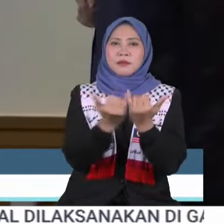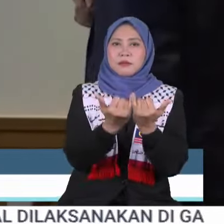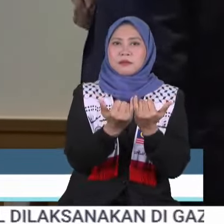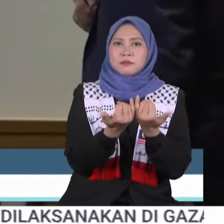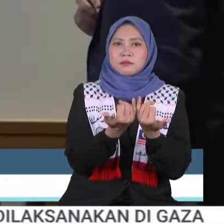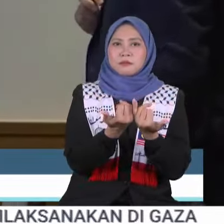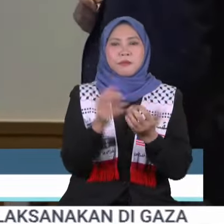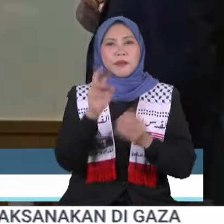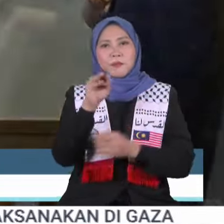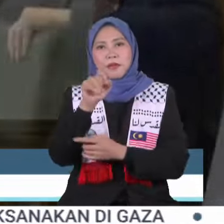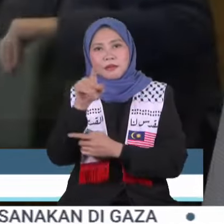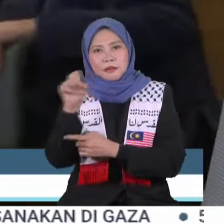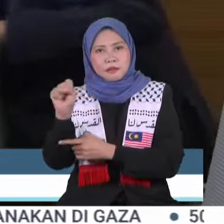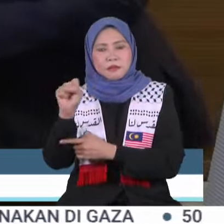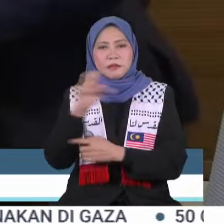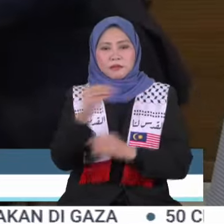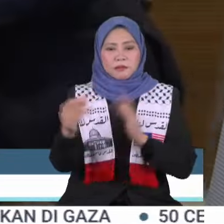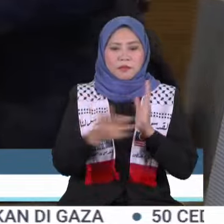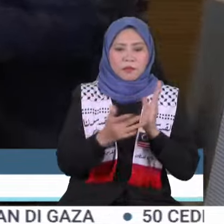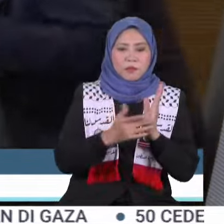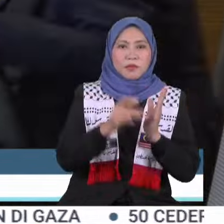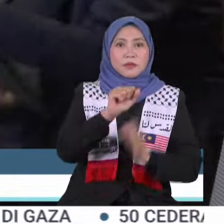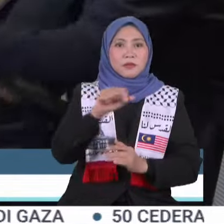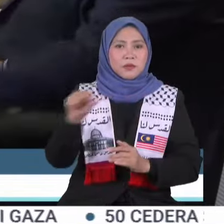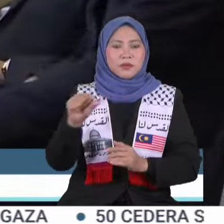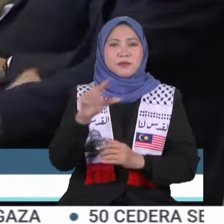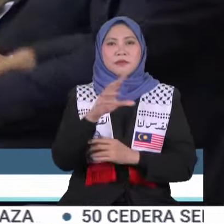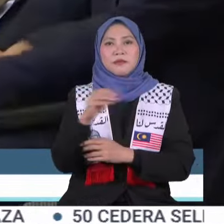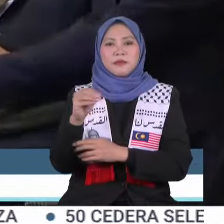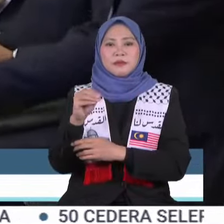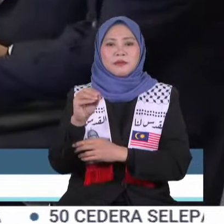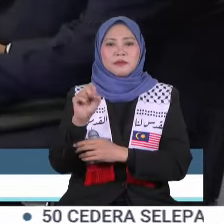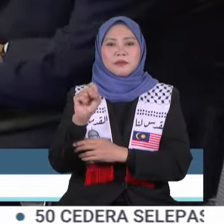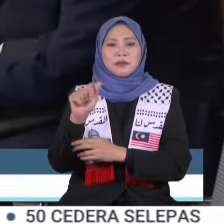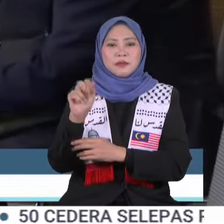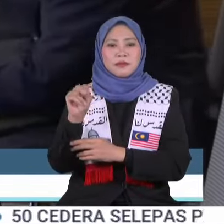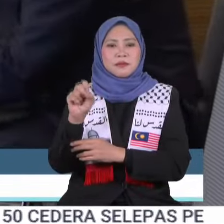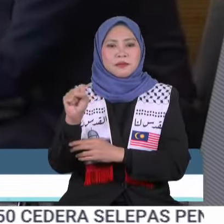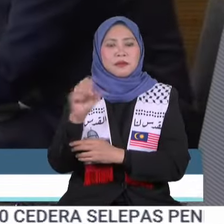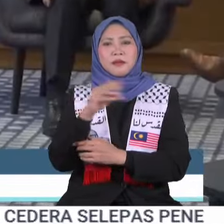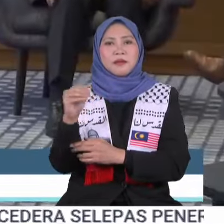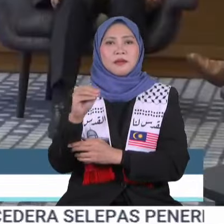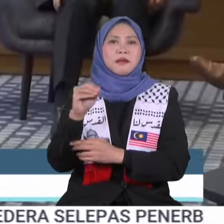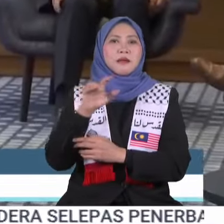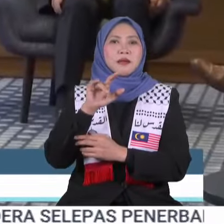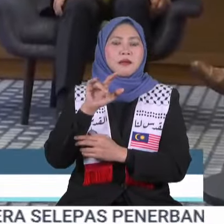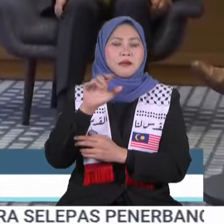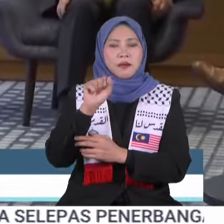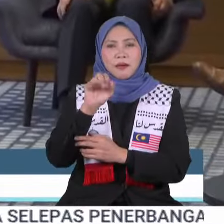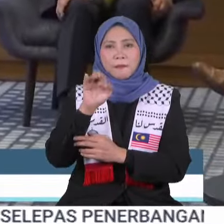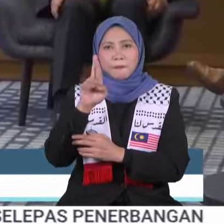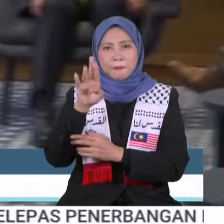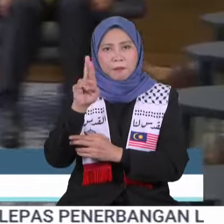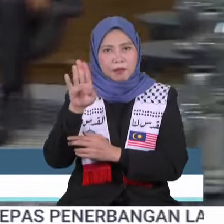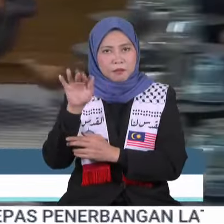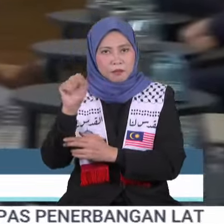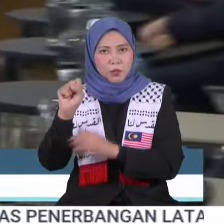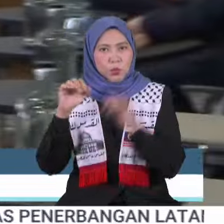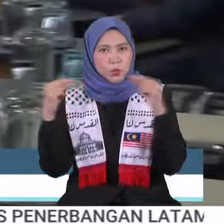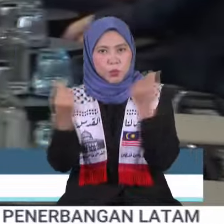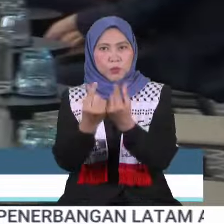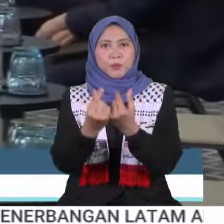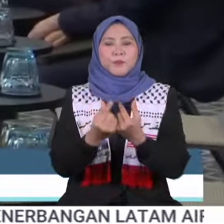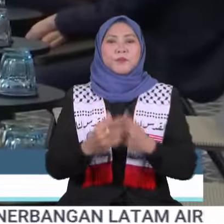mexis infinion teknologies AG Scot glass dan Airbus group Syarikat xfap dan melexis merupakan Syarikat